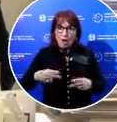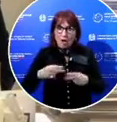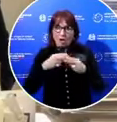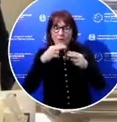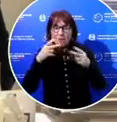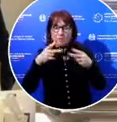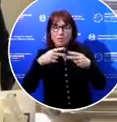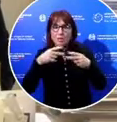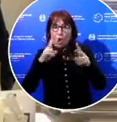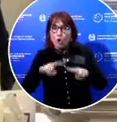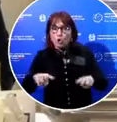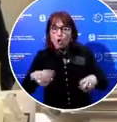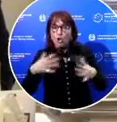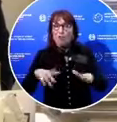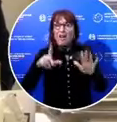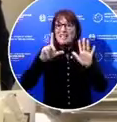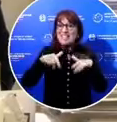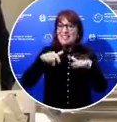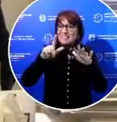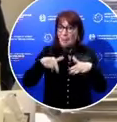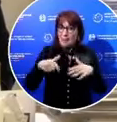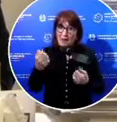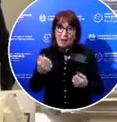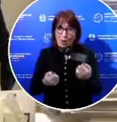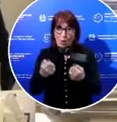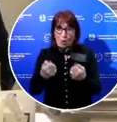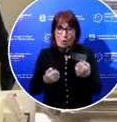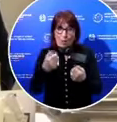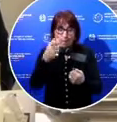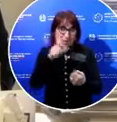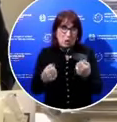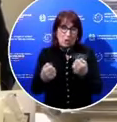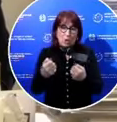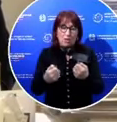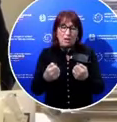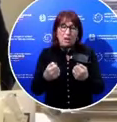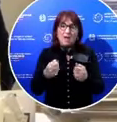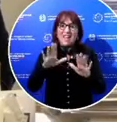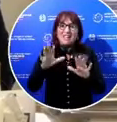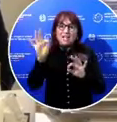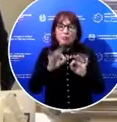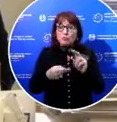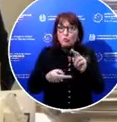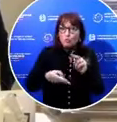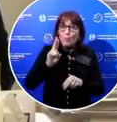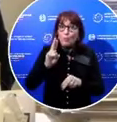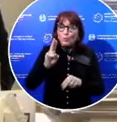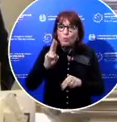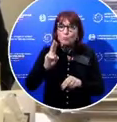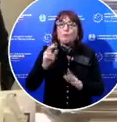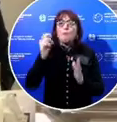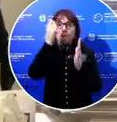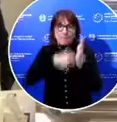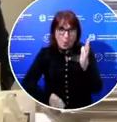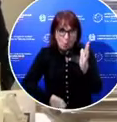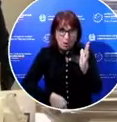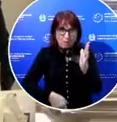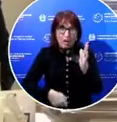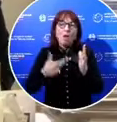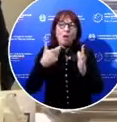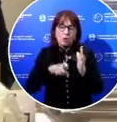su oltre 7.000 conducenti e più del 10% sono stati sanzionati per guida